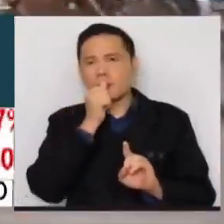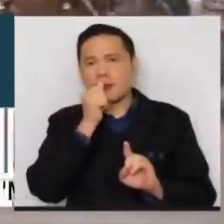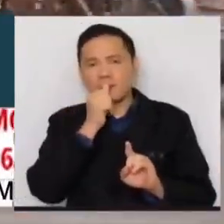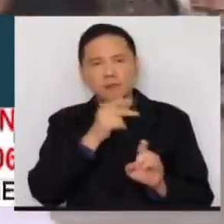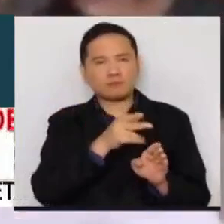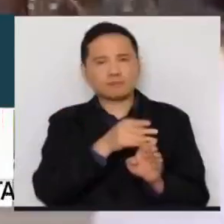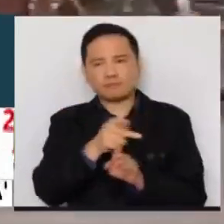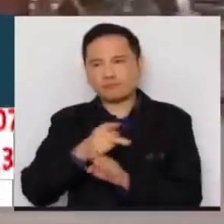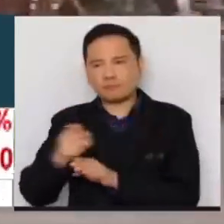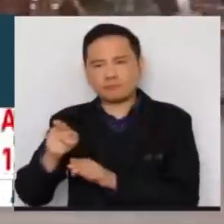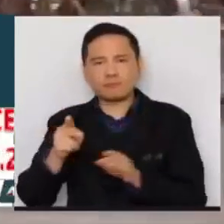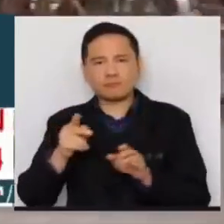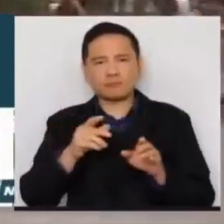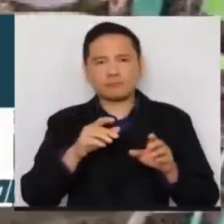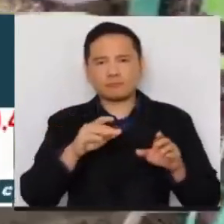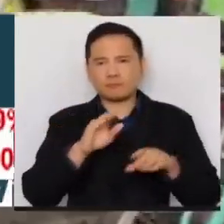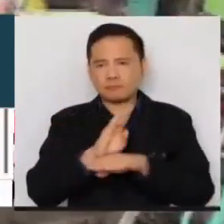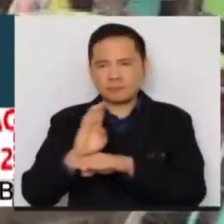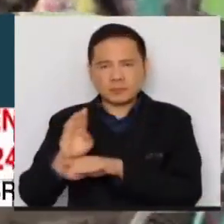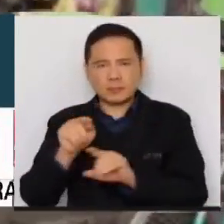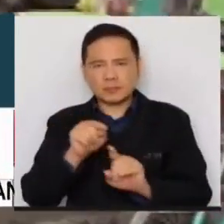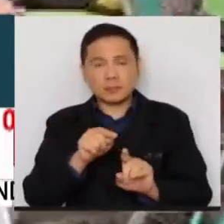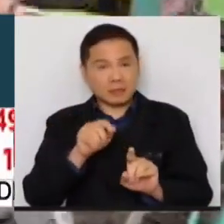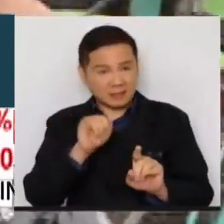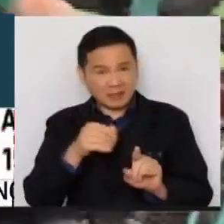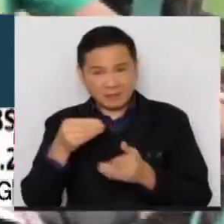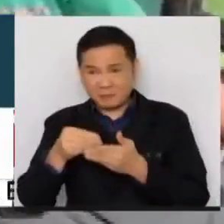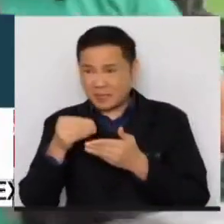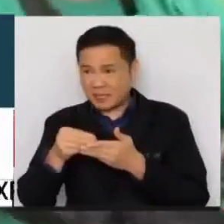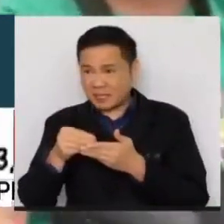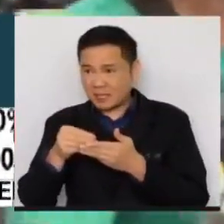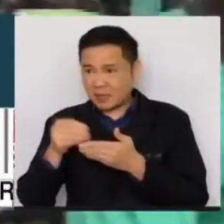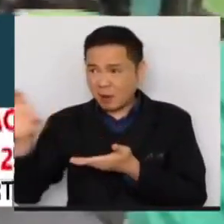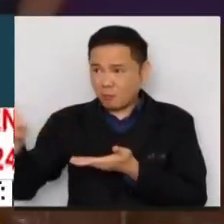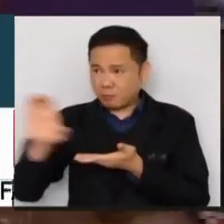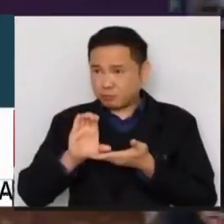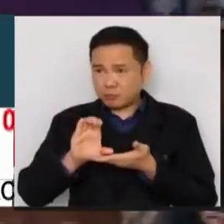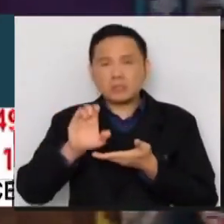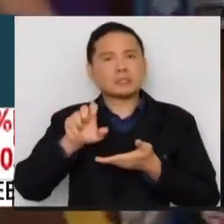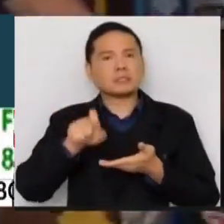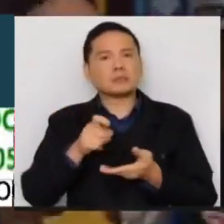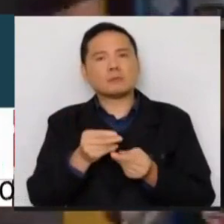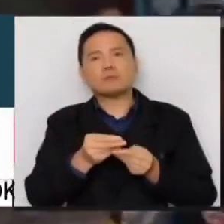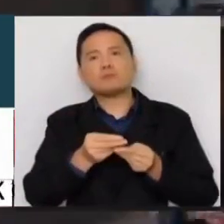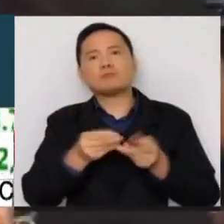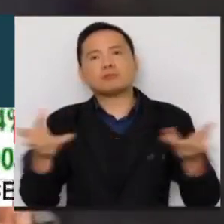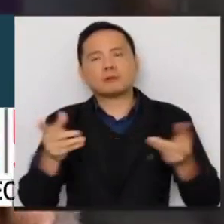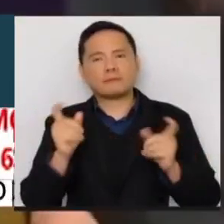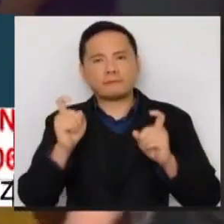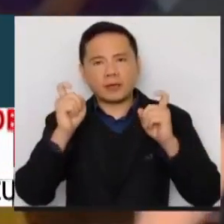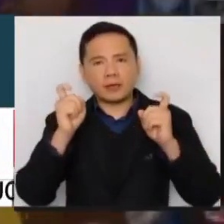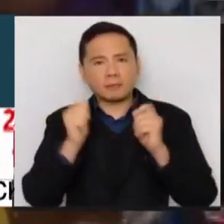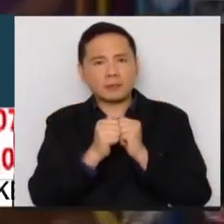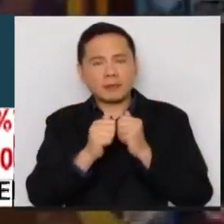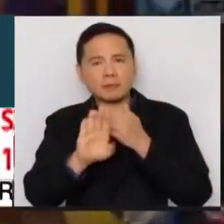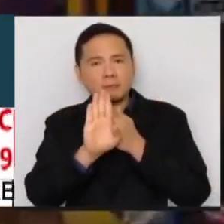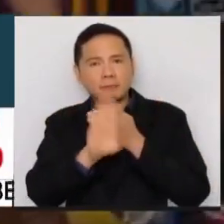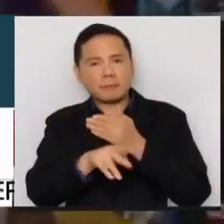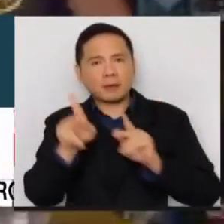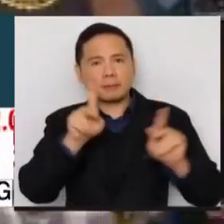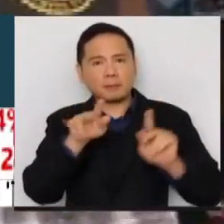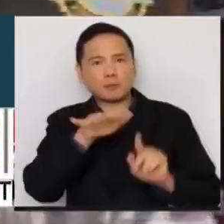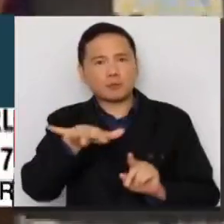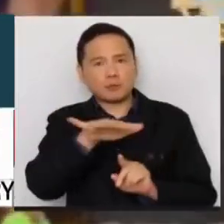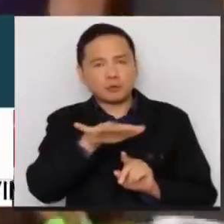perang pumasok, dapat gastusin sa agad at ibalik sa tao sa pamamagitan ng